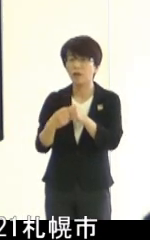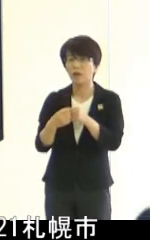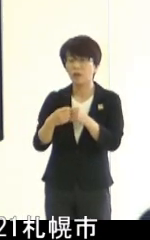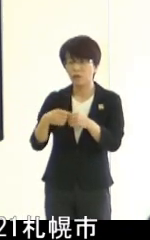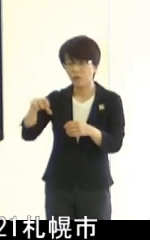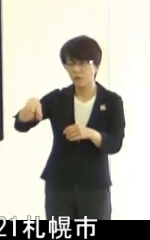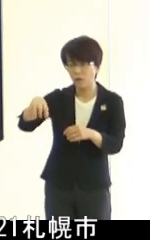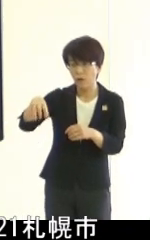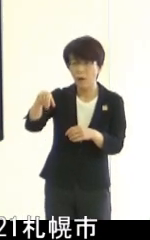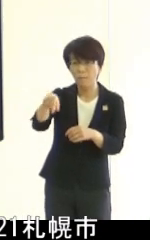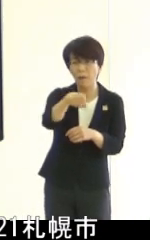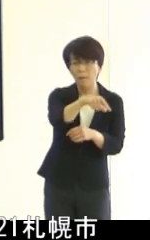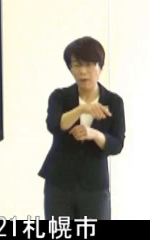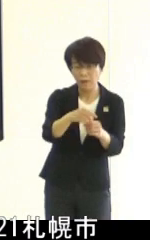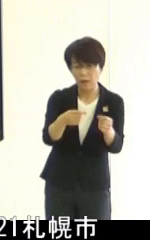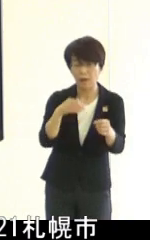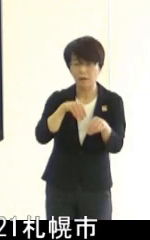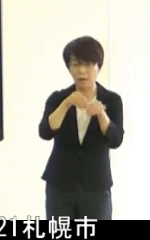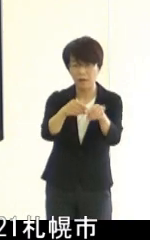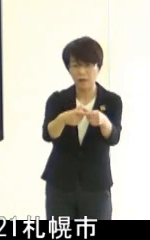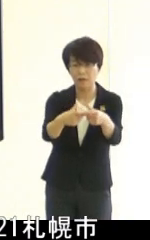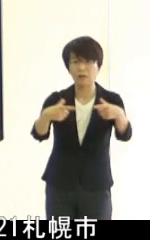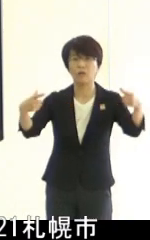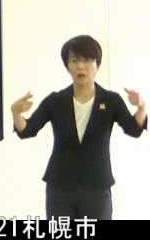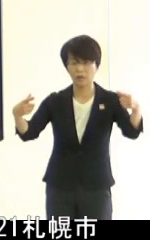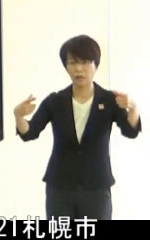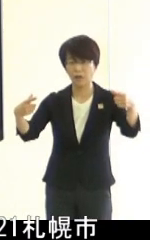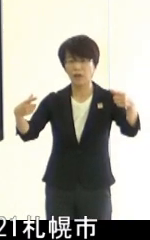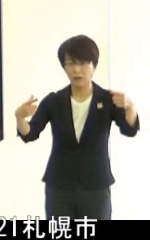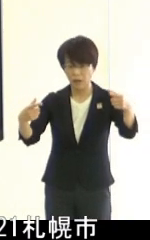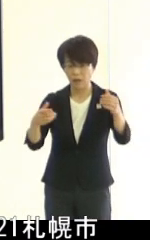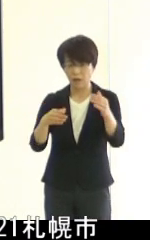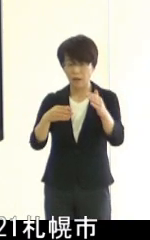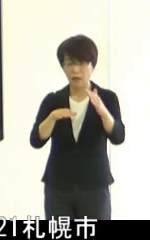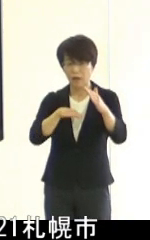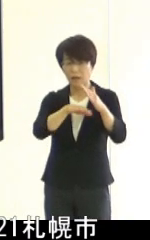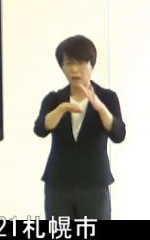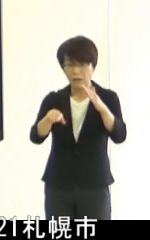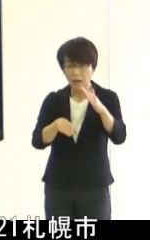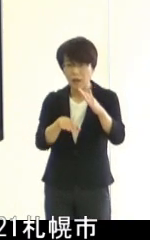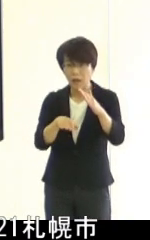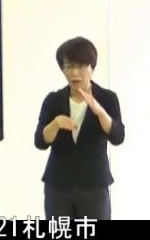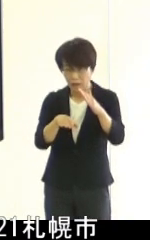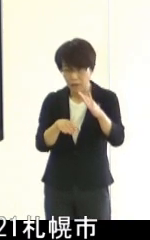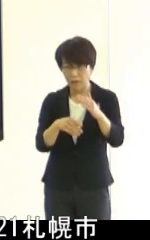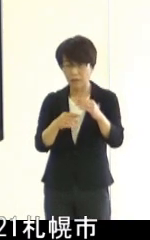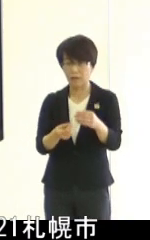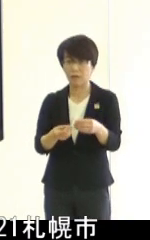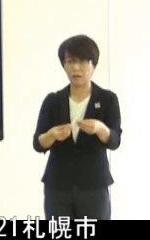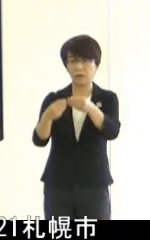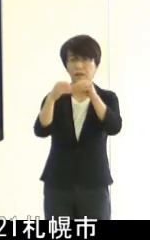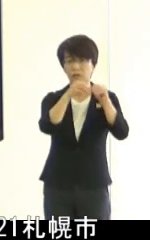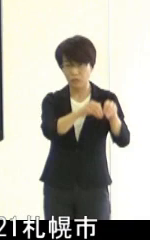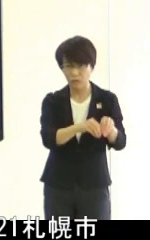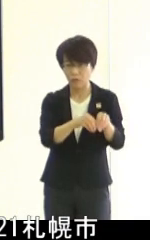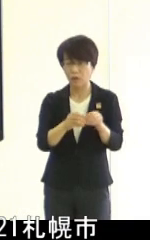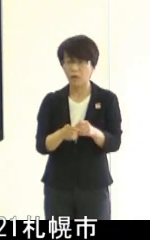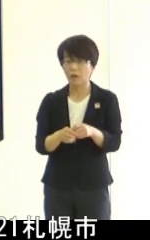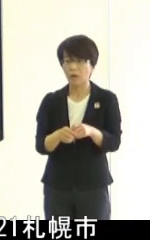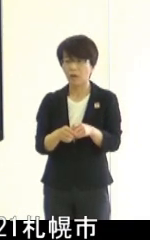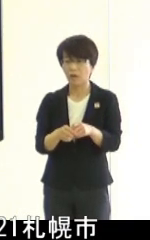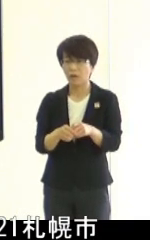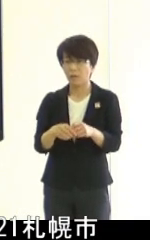で広がりましてまた家庭に入っていくでそういう意味ではああいう広い